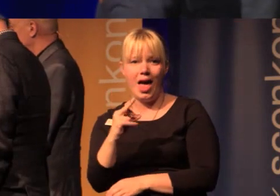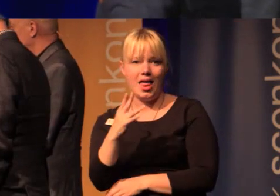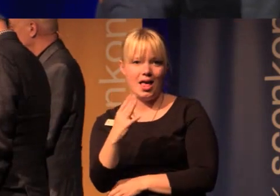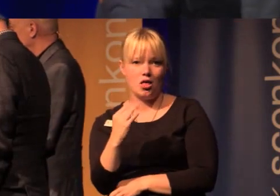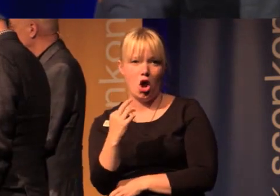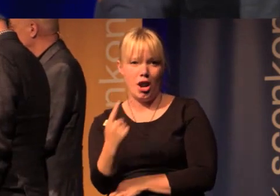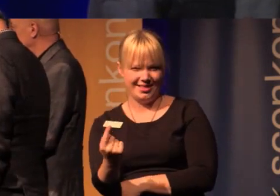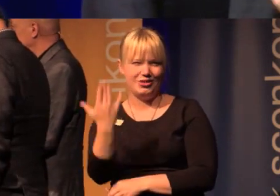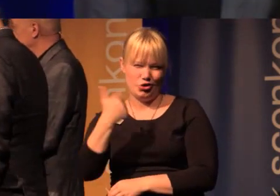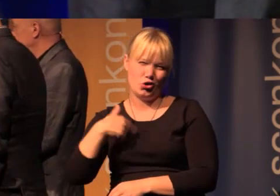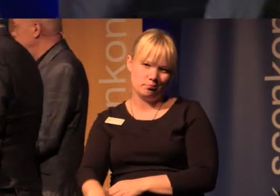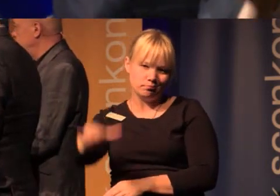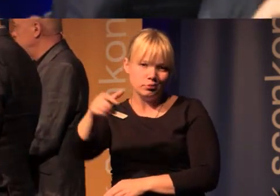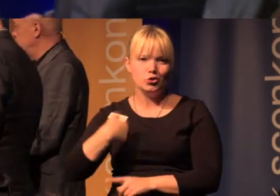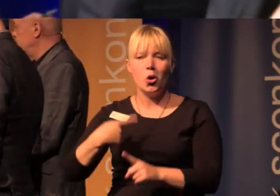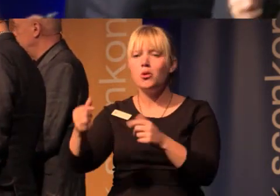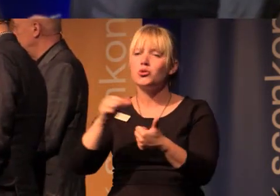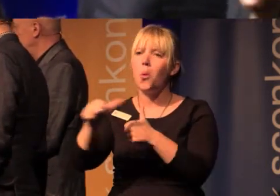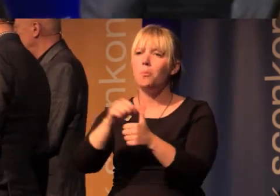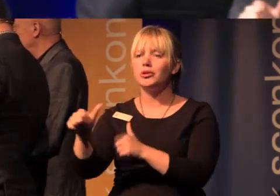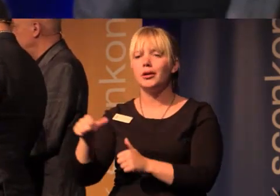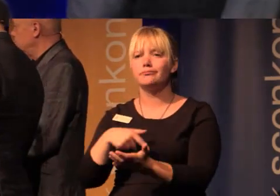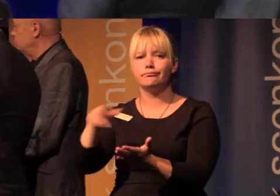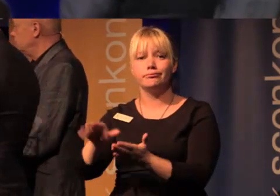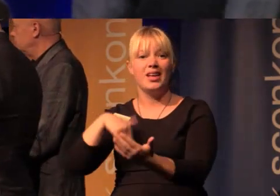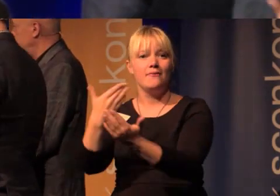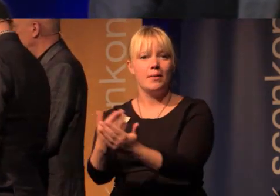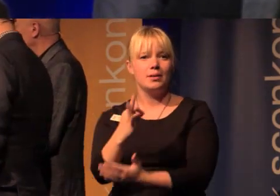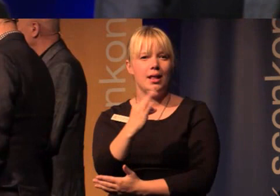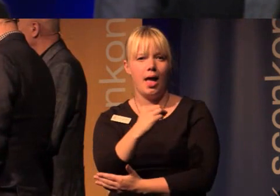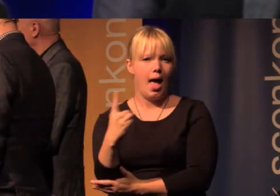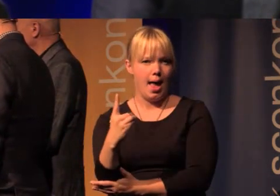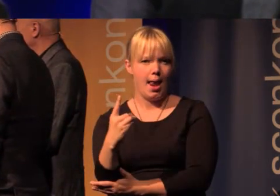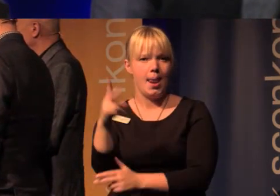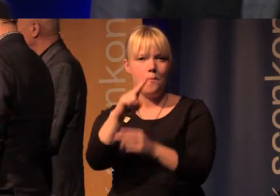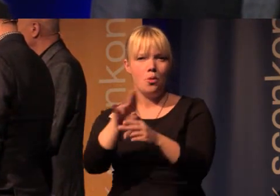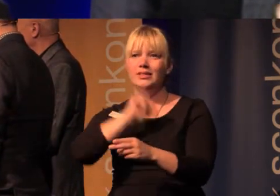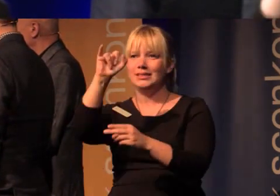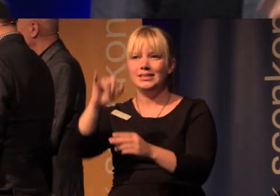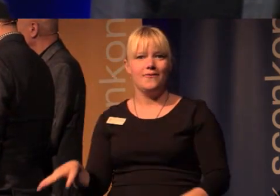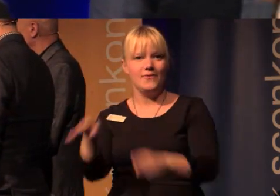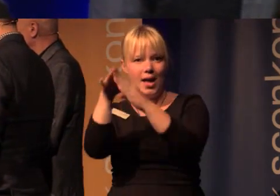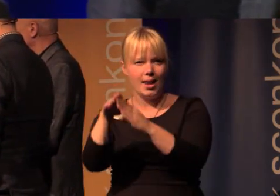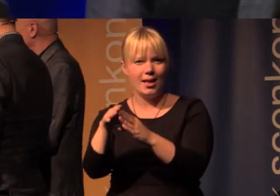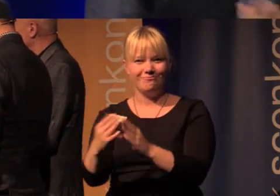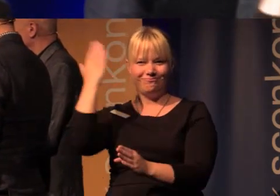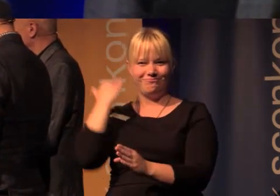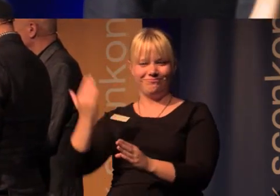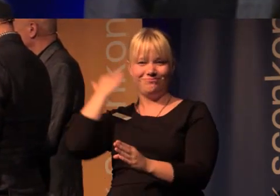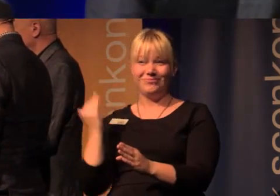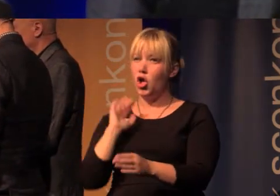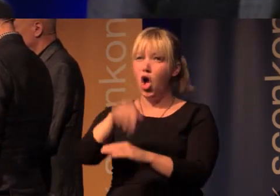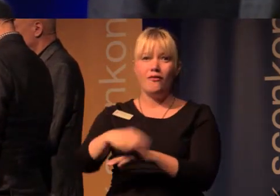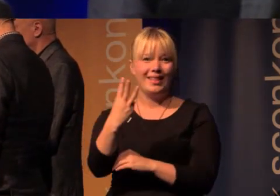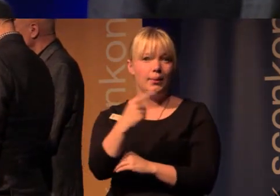bästa kompisar upp till hällmålningar som vi har uppe på fjället. Och de som målade de här hällmålningarna för mer